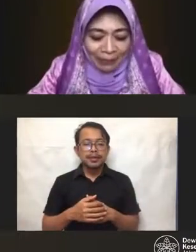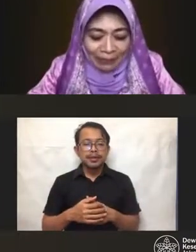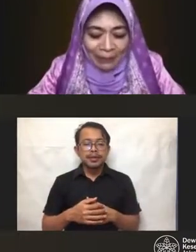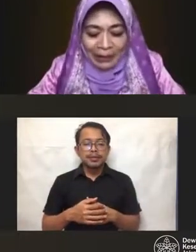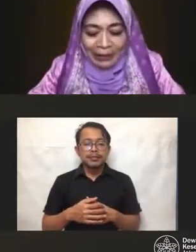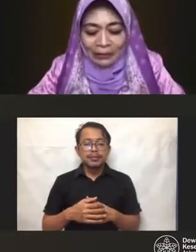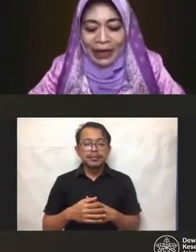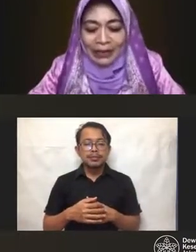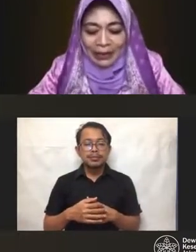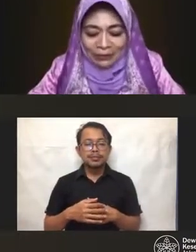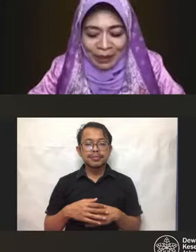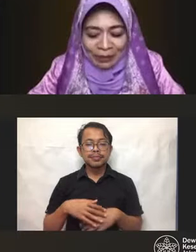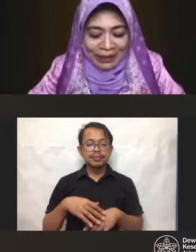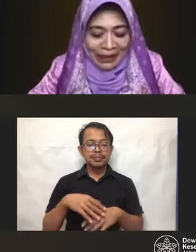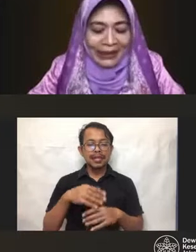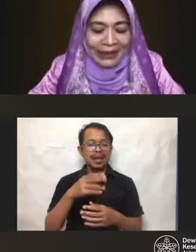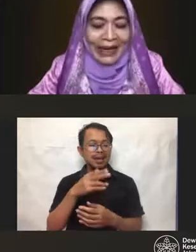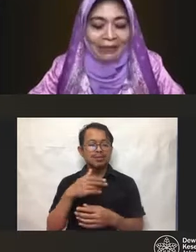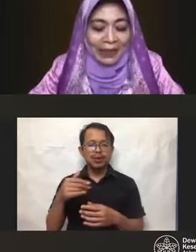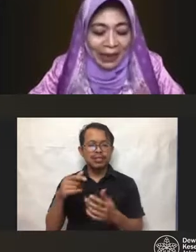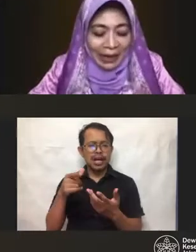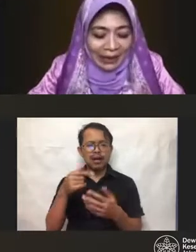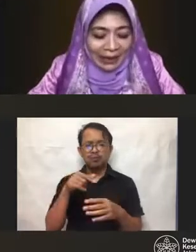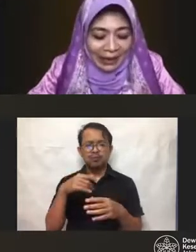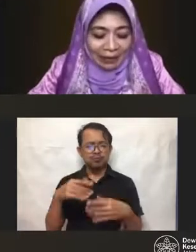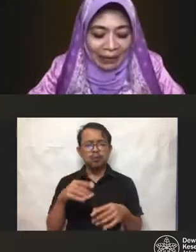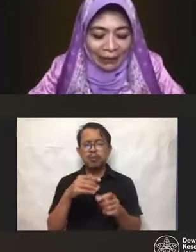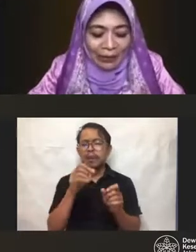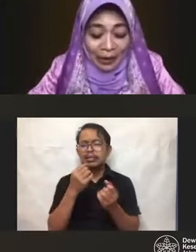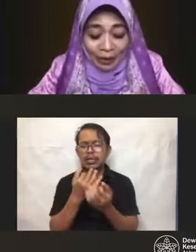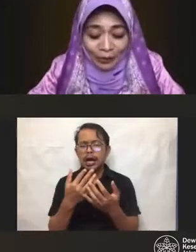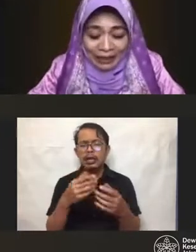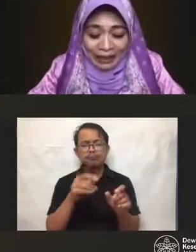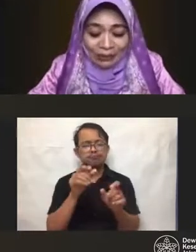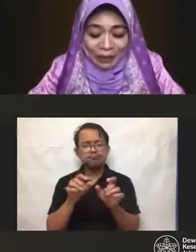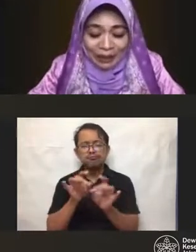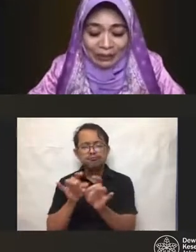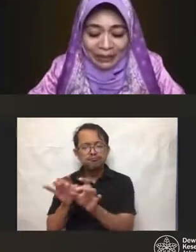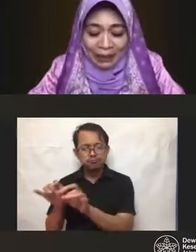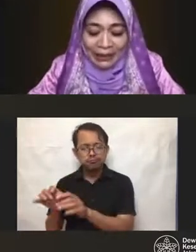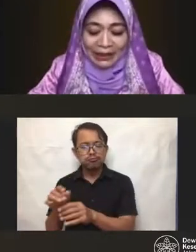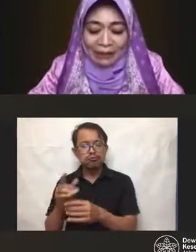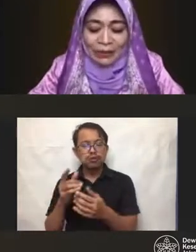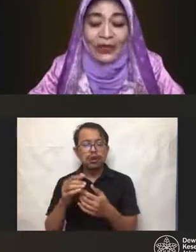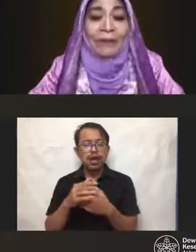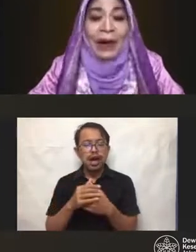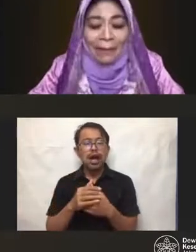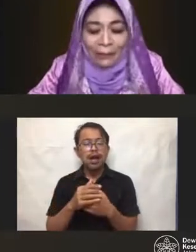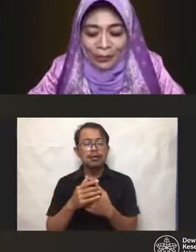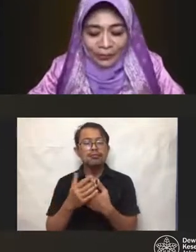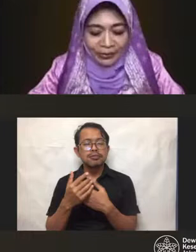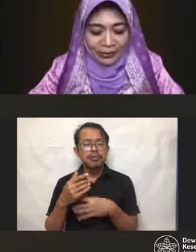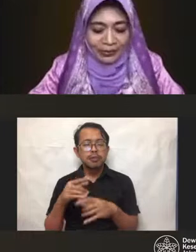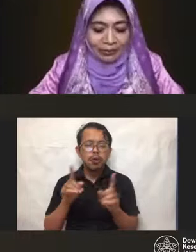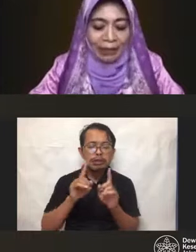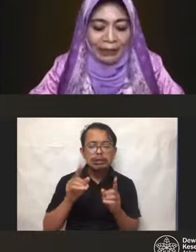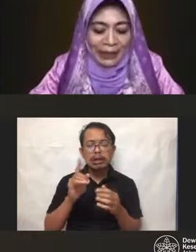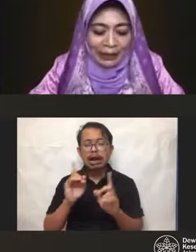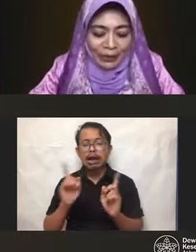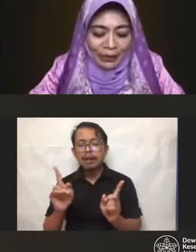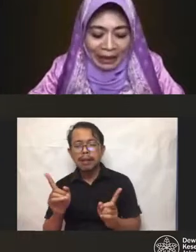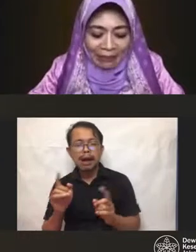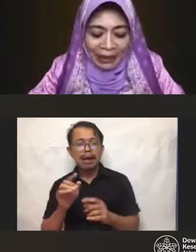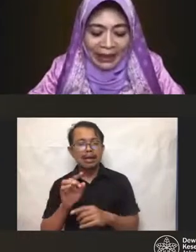bukan saja dapat mempertemukan kemajemukan masyarakat dalam kebaruan komunitas politik bersama, tetapi juga mampu